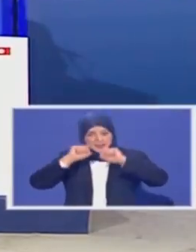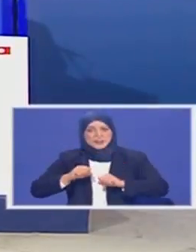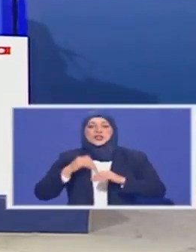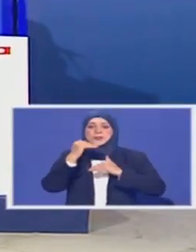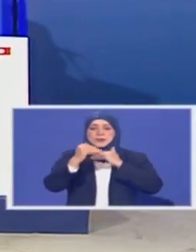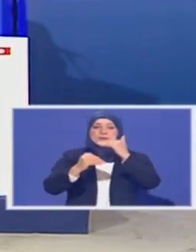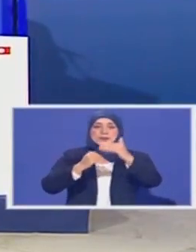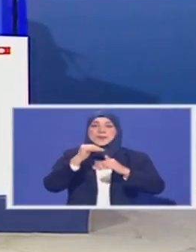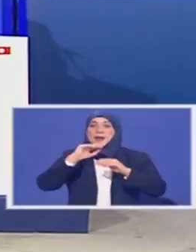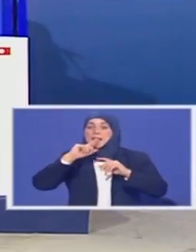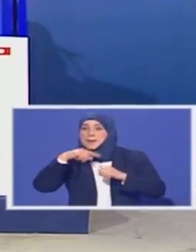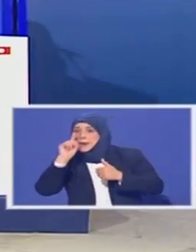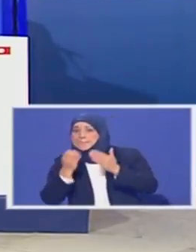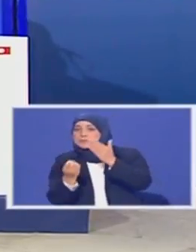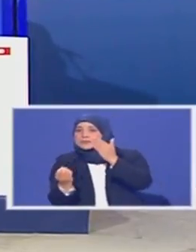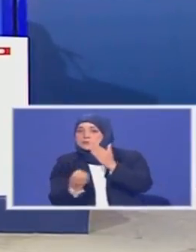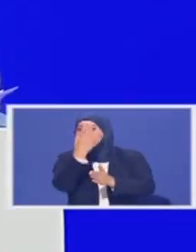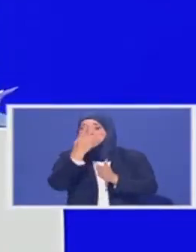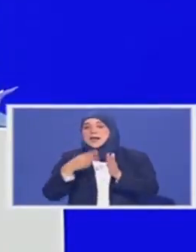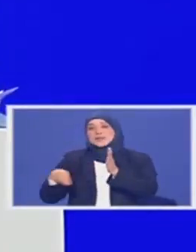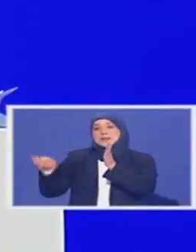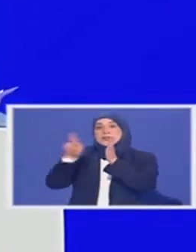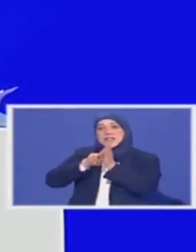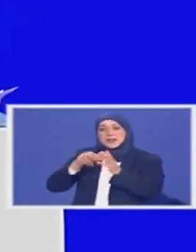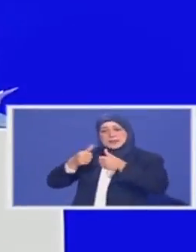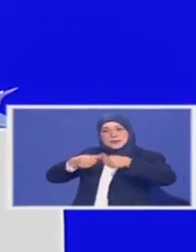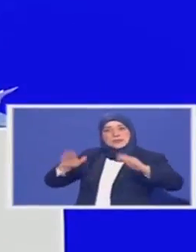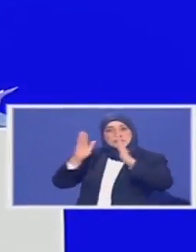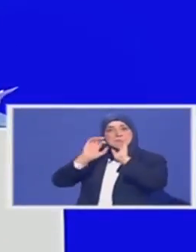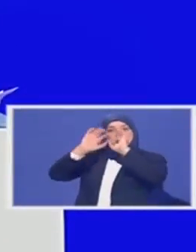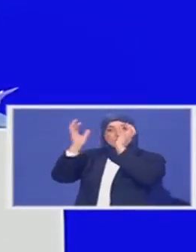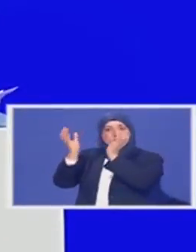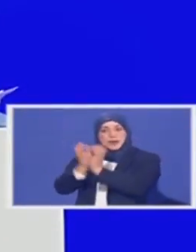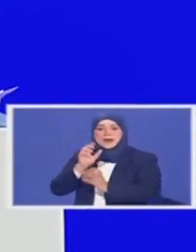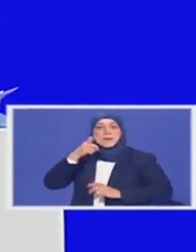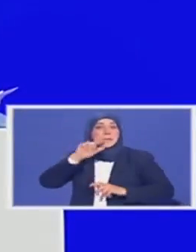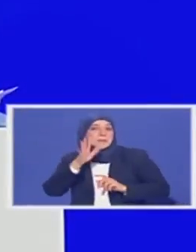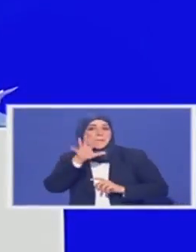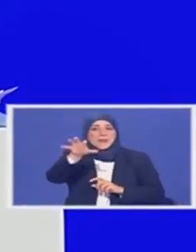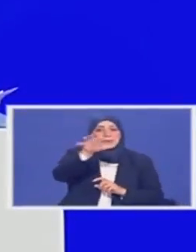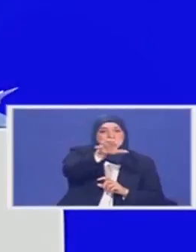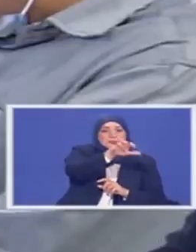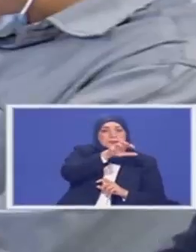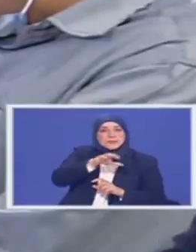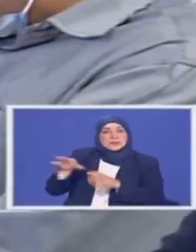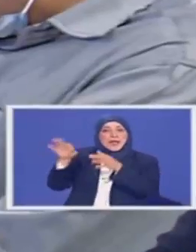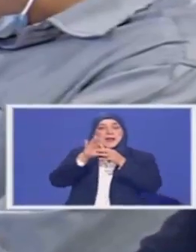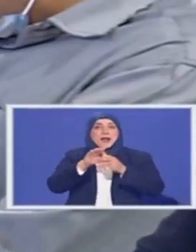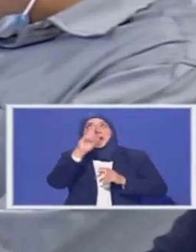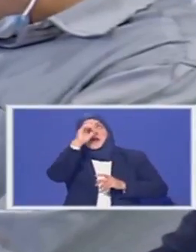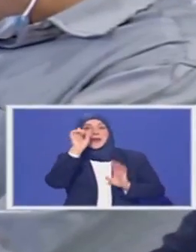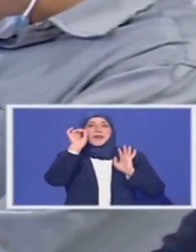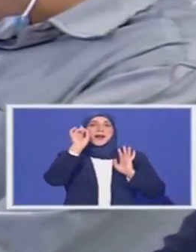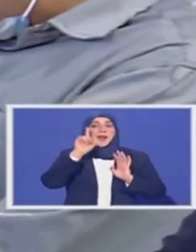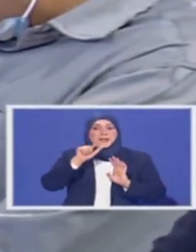اما في التجديد للرجوع الى الحجر الصحي الشامل بالنسبه لبعض الجهات اللي معناها لا قدر الله